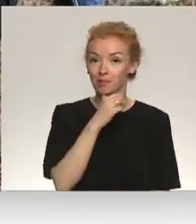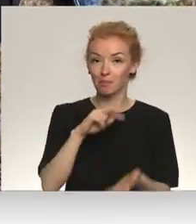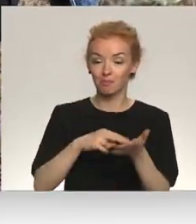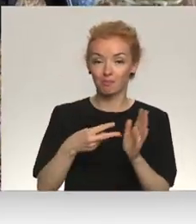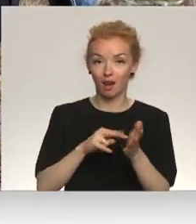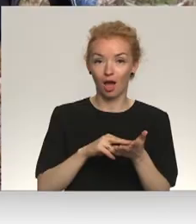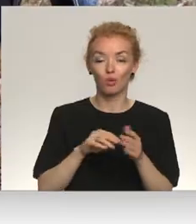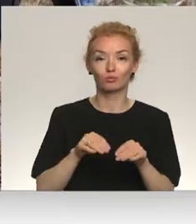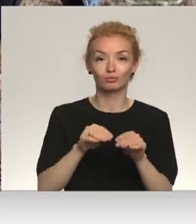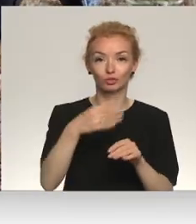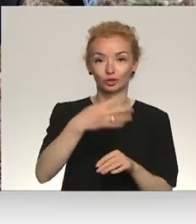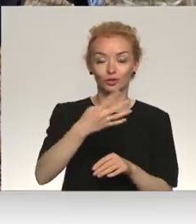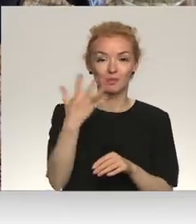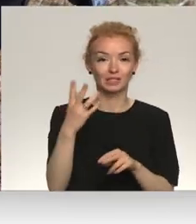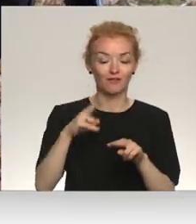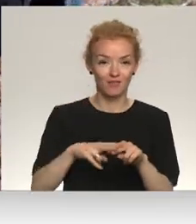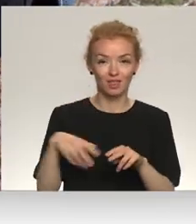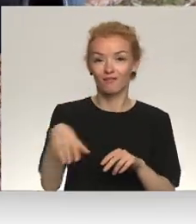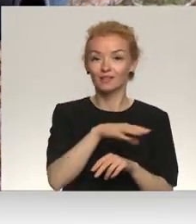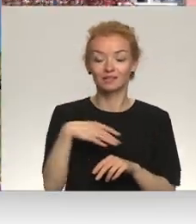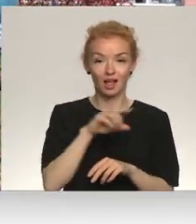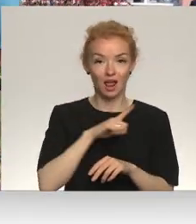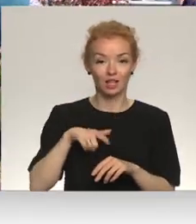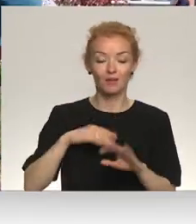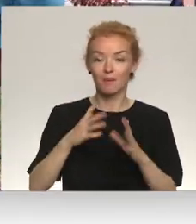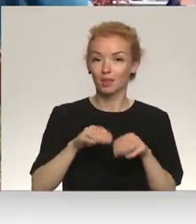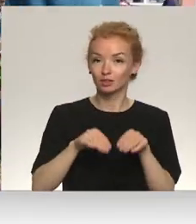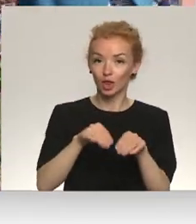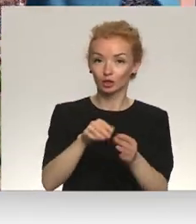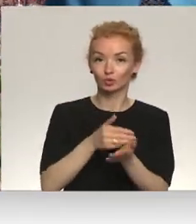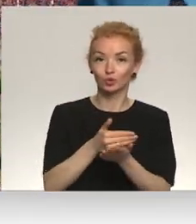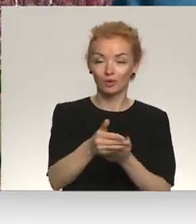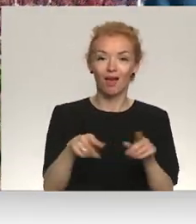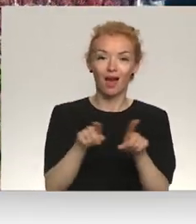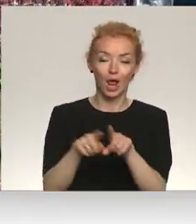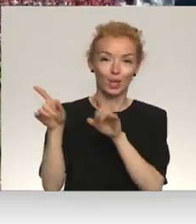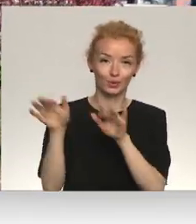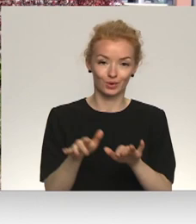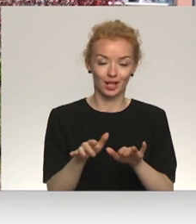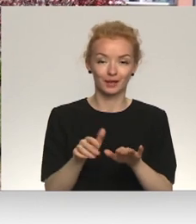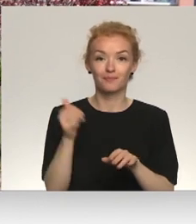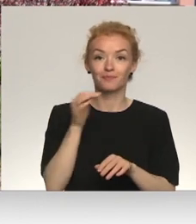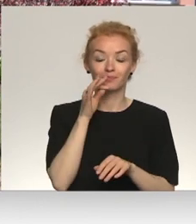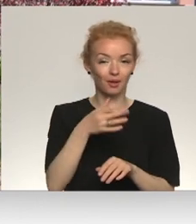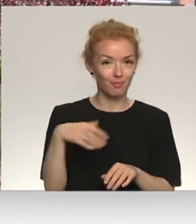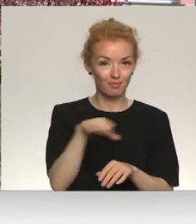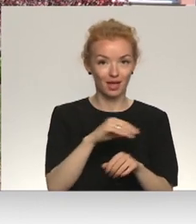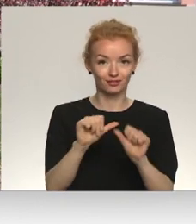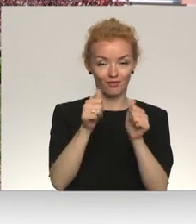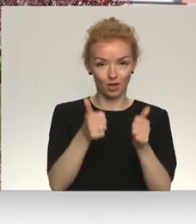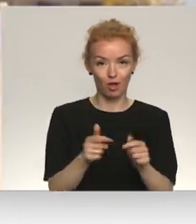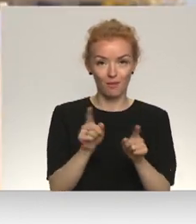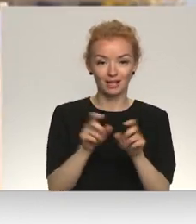glika ozolas 45 vietās visā Latvijā, bet stādīšana turpināsies arī rudenī. Mēs arī veidojam tādu